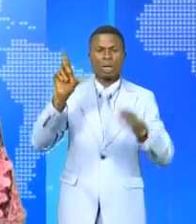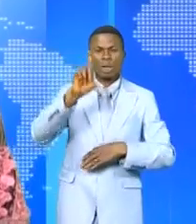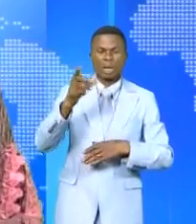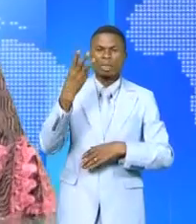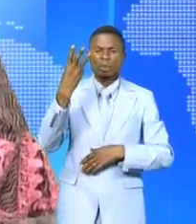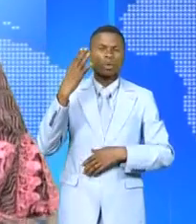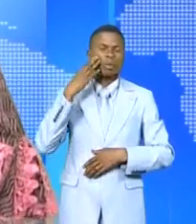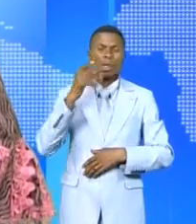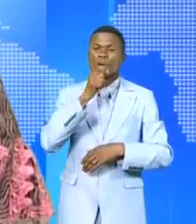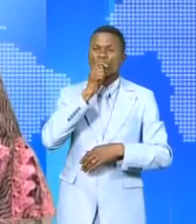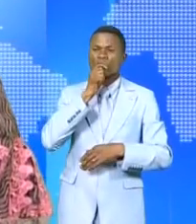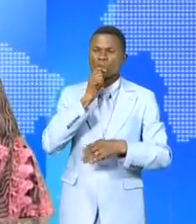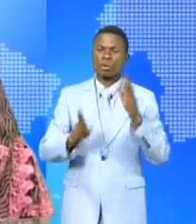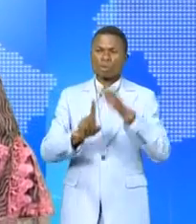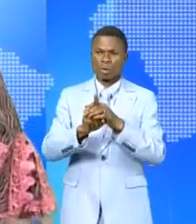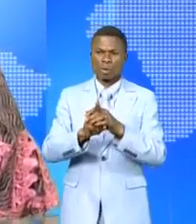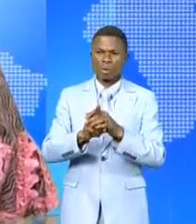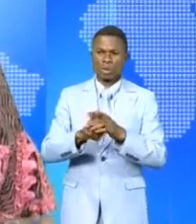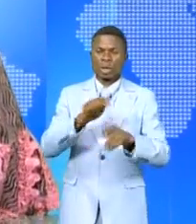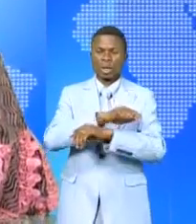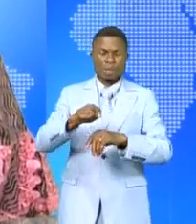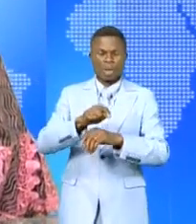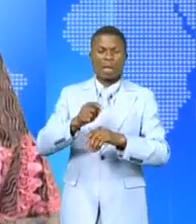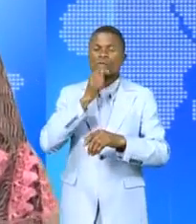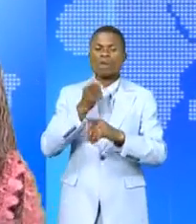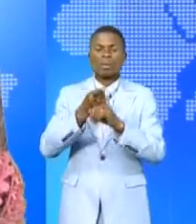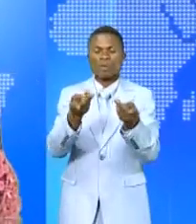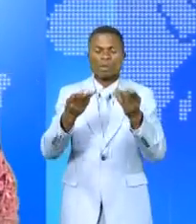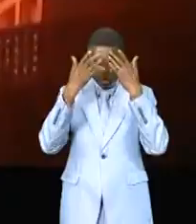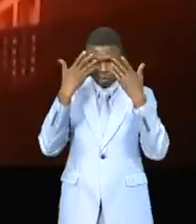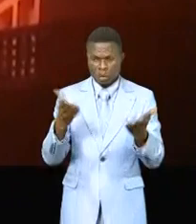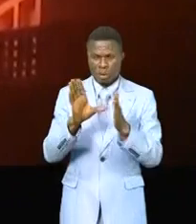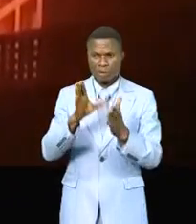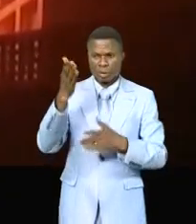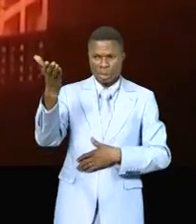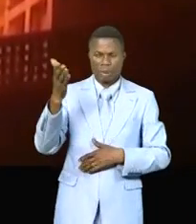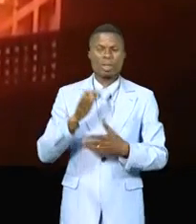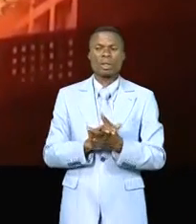un incendie s'est déclaré dont l'origine reste encore inconnue.